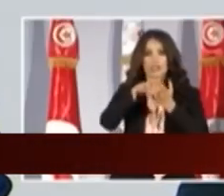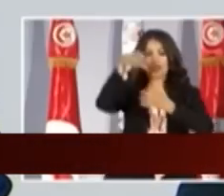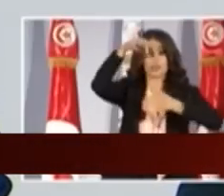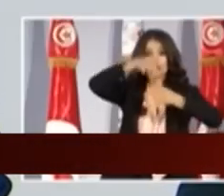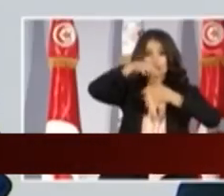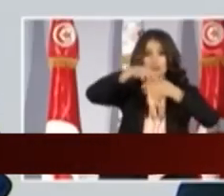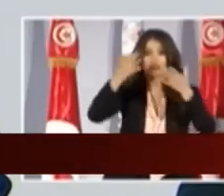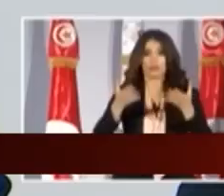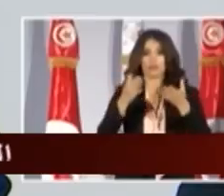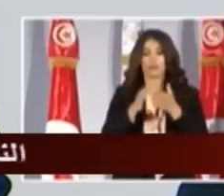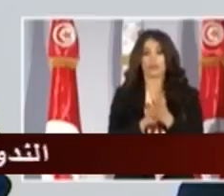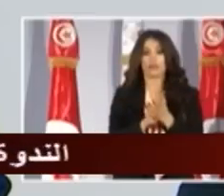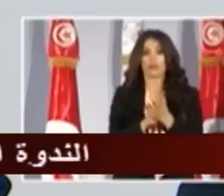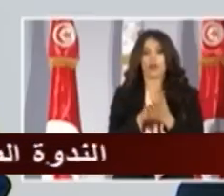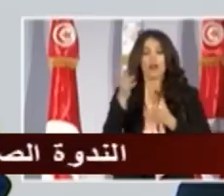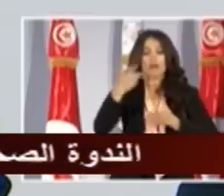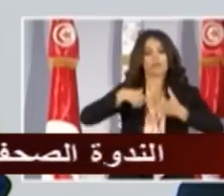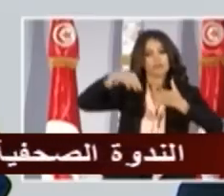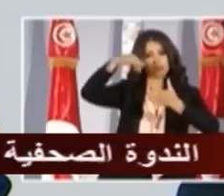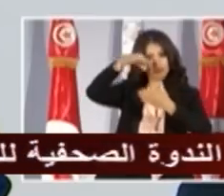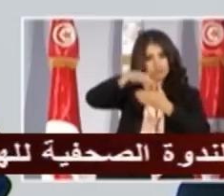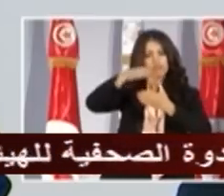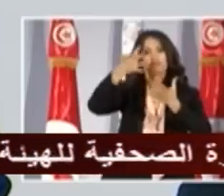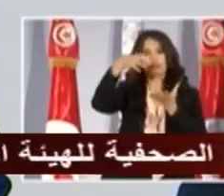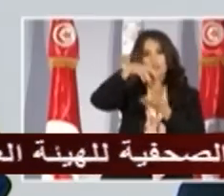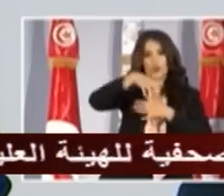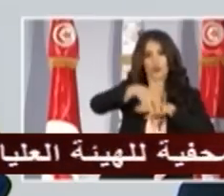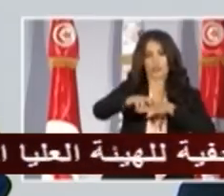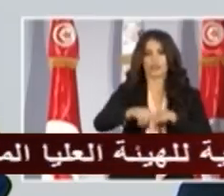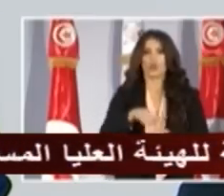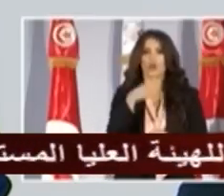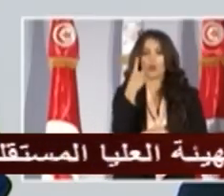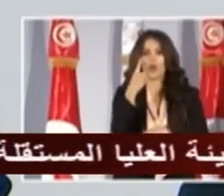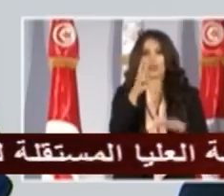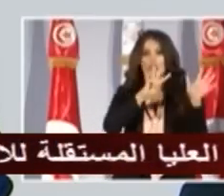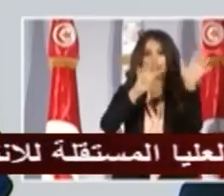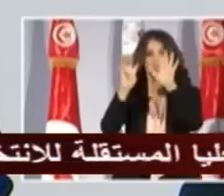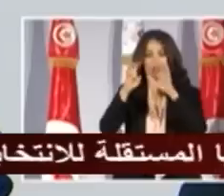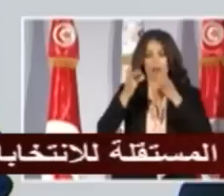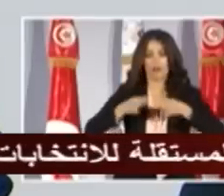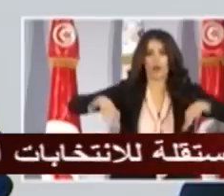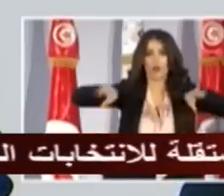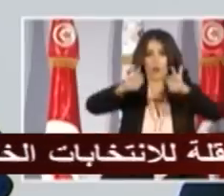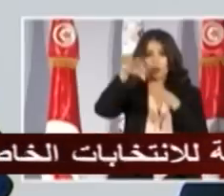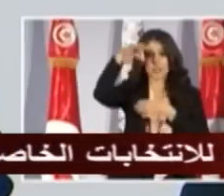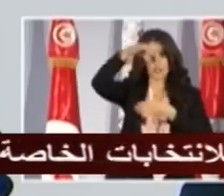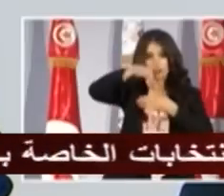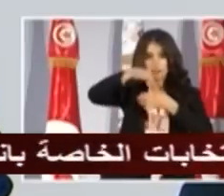بال اربعه وستين يدوم ما عندنا وحده وتسعين مكتب اقتراع